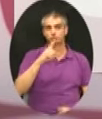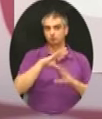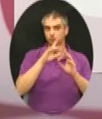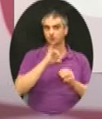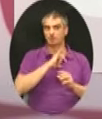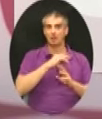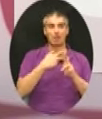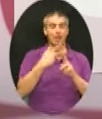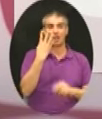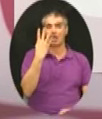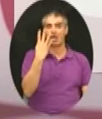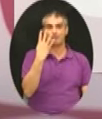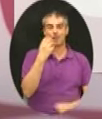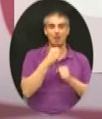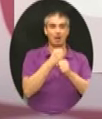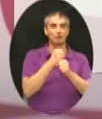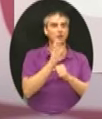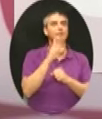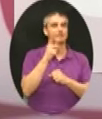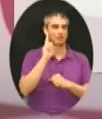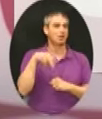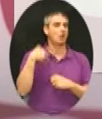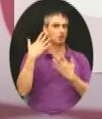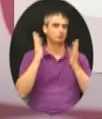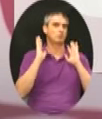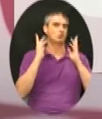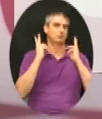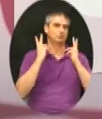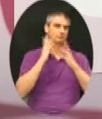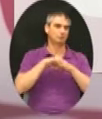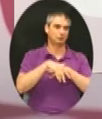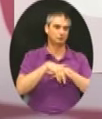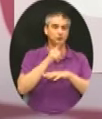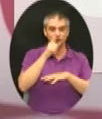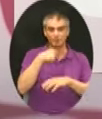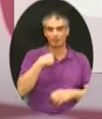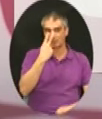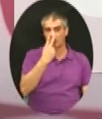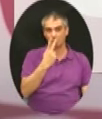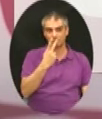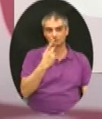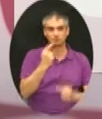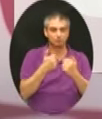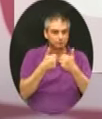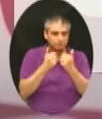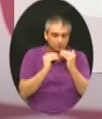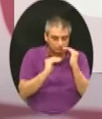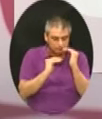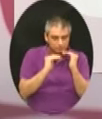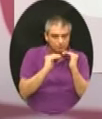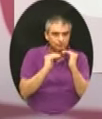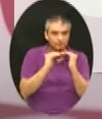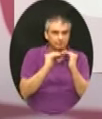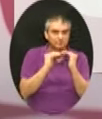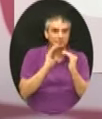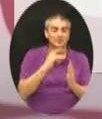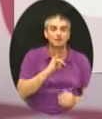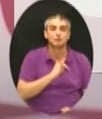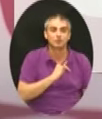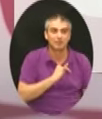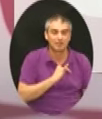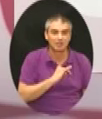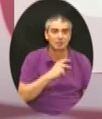הכל 4 אלקטורים, אבל יכולים להיות מאוד משפיעים, ושם אנחנו ראינו הקרב ממש ממש מצטמצם. ומה שמעניין